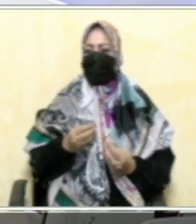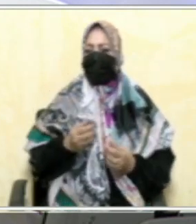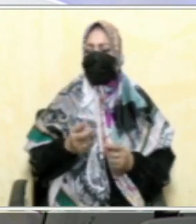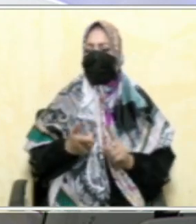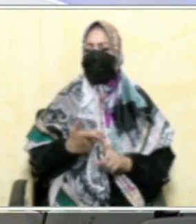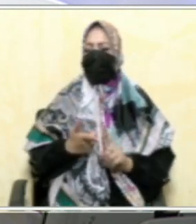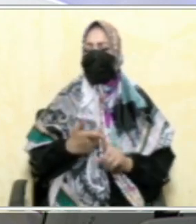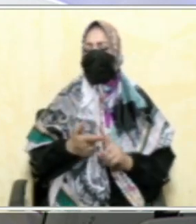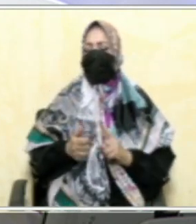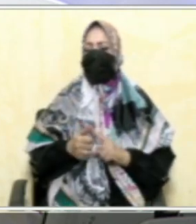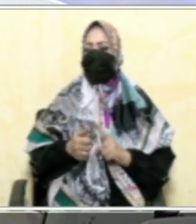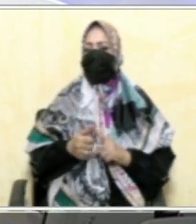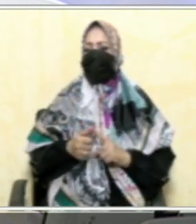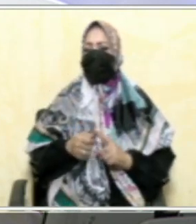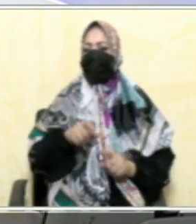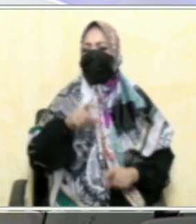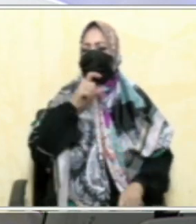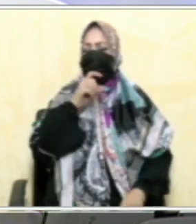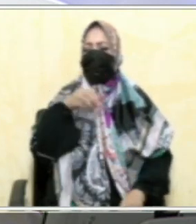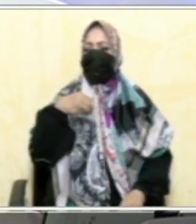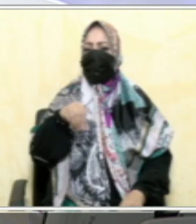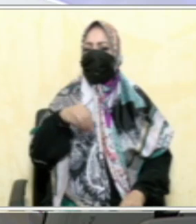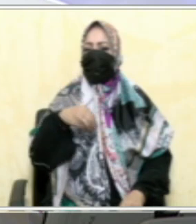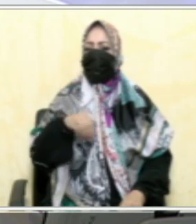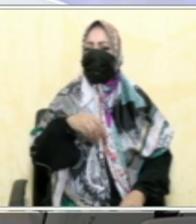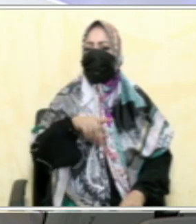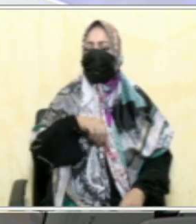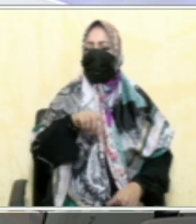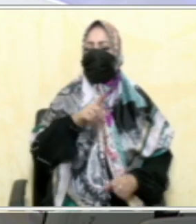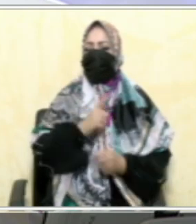للأسف، وهذا نتاج جامعاتنا،